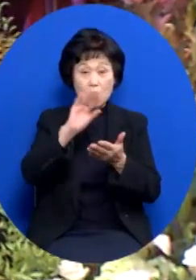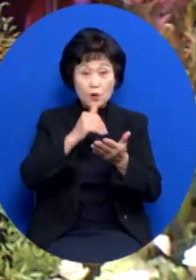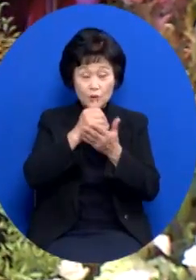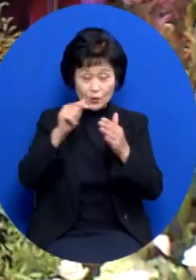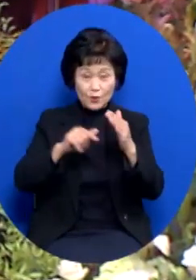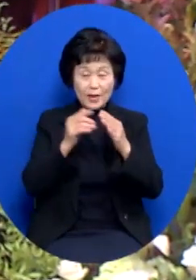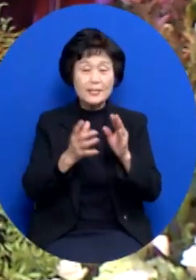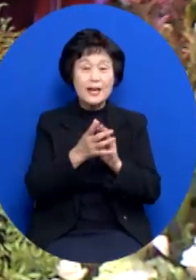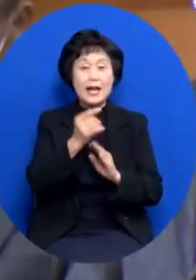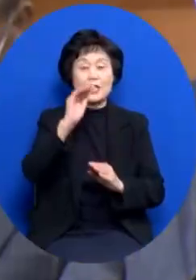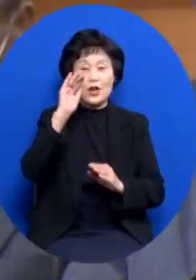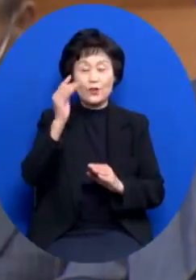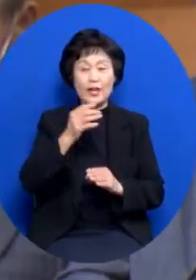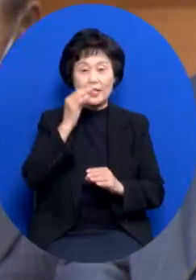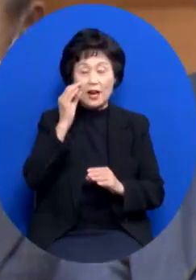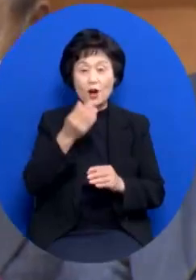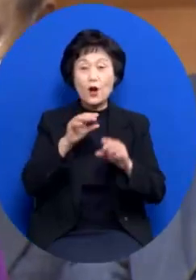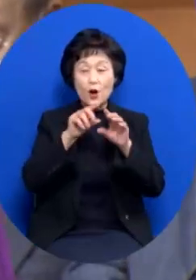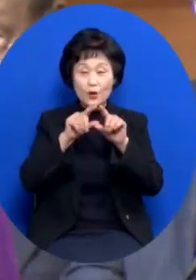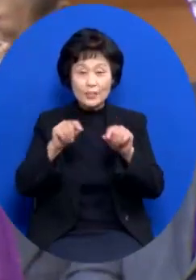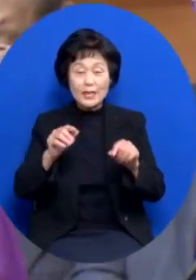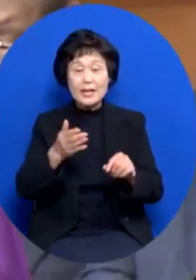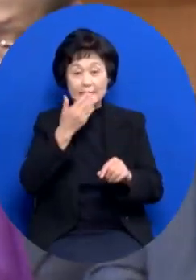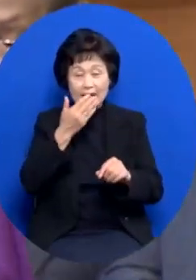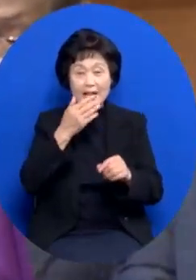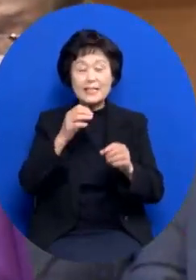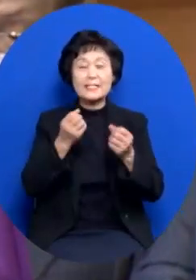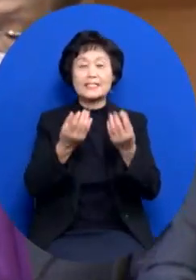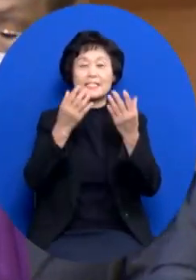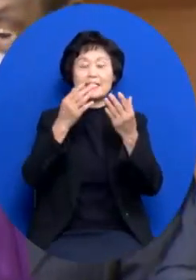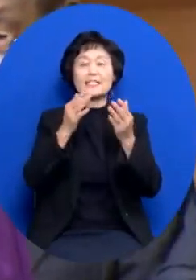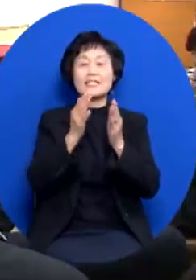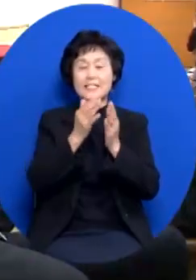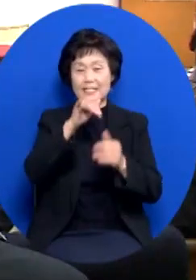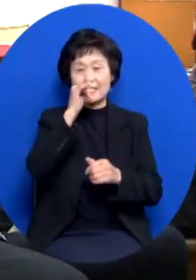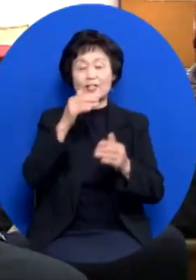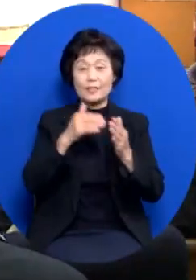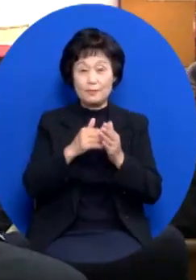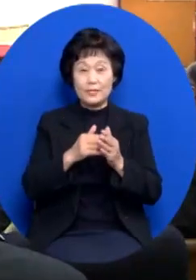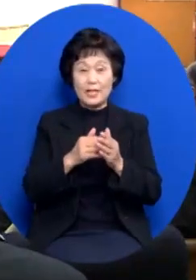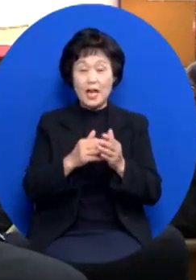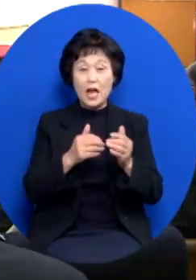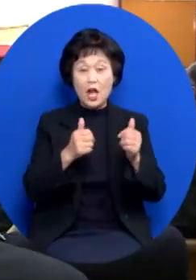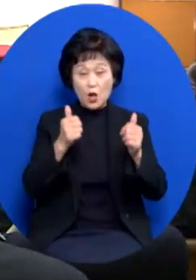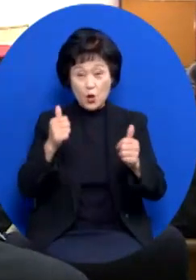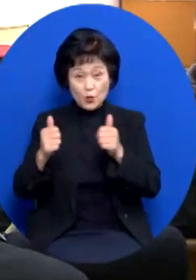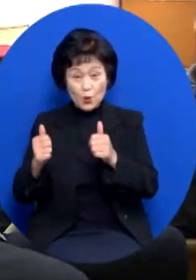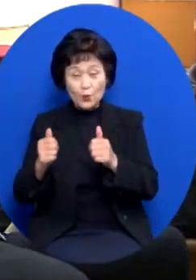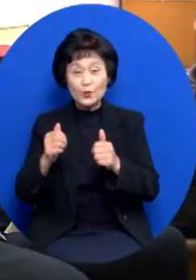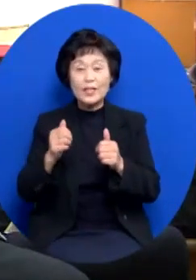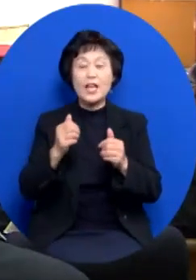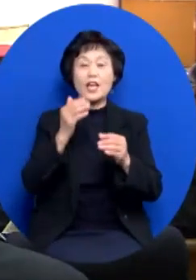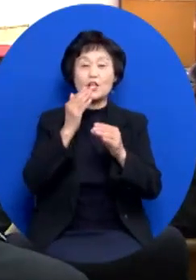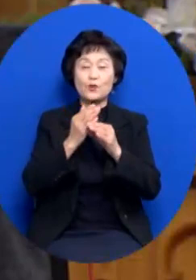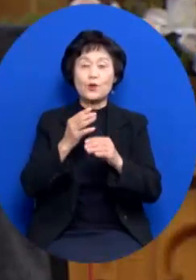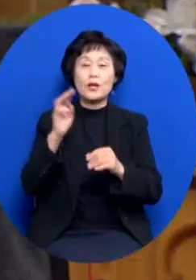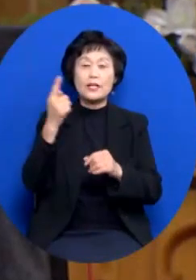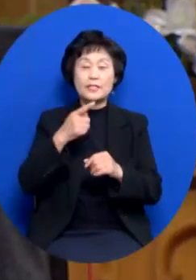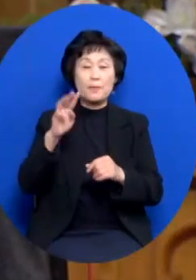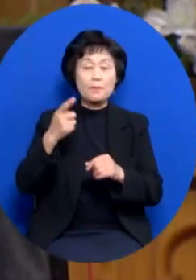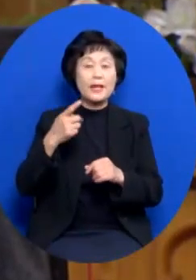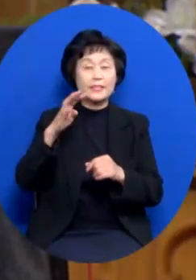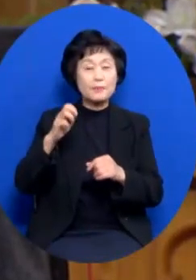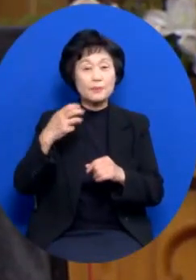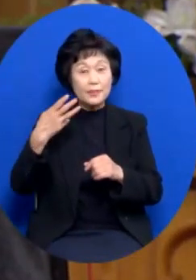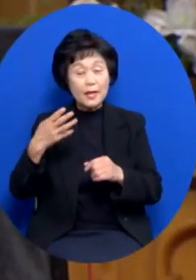하나됨을 다짐하는 성찬식을 거행했습니다. 첫날 회무 처리는 총대 1,455명 중 1,134명이 참석한